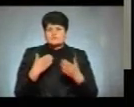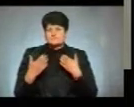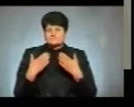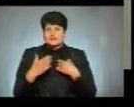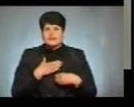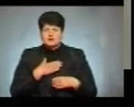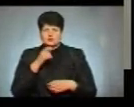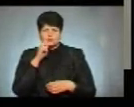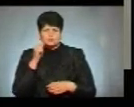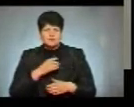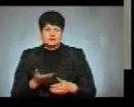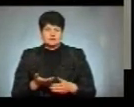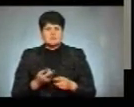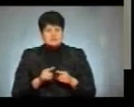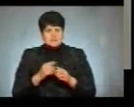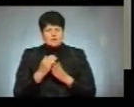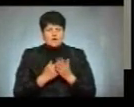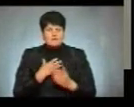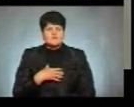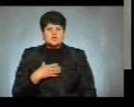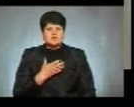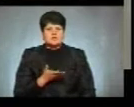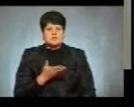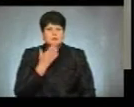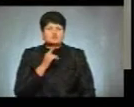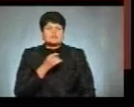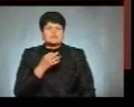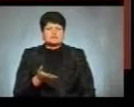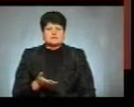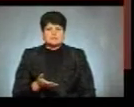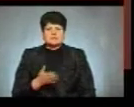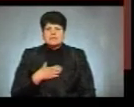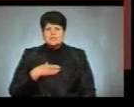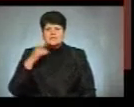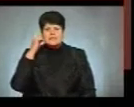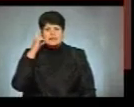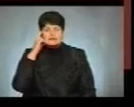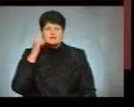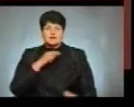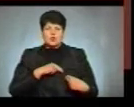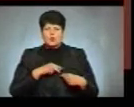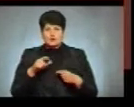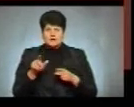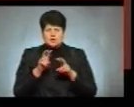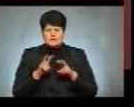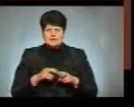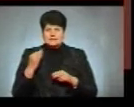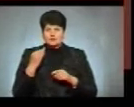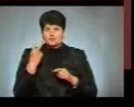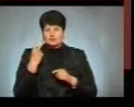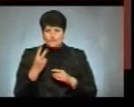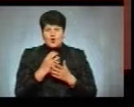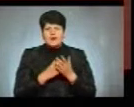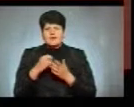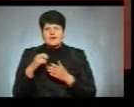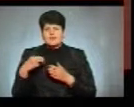країни. Тут все-таки програми важливі, тут нема що казати. Наші київські колеги дослідили історії обох кандидатів, Зеленського